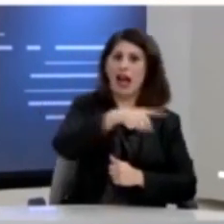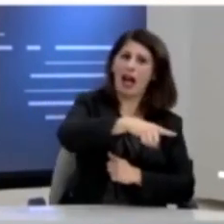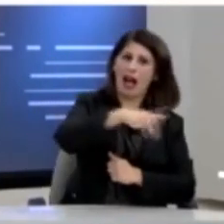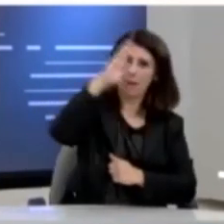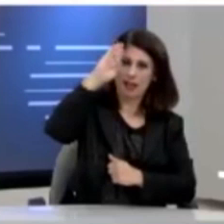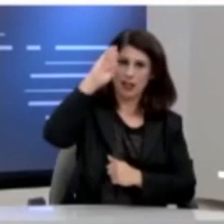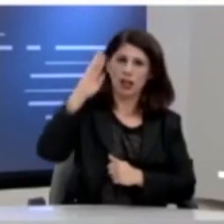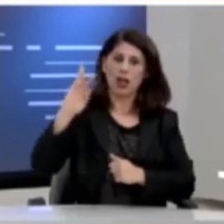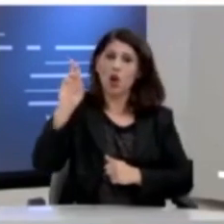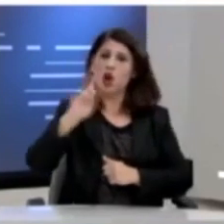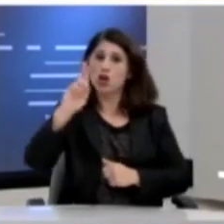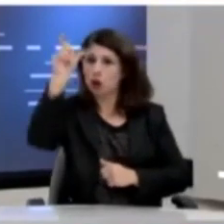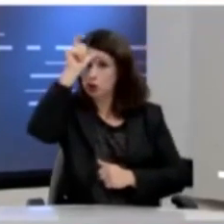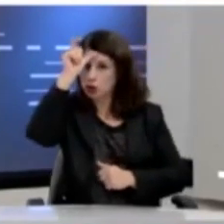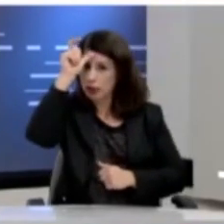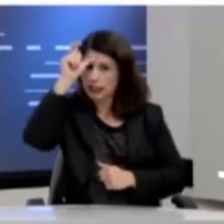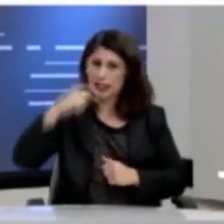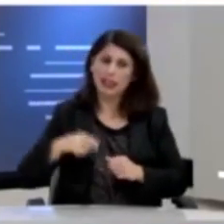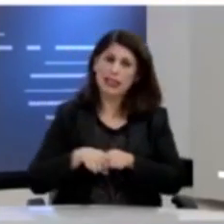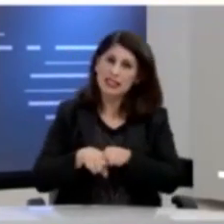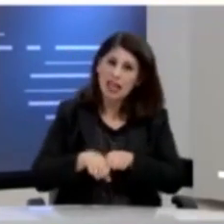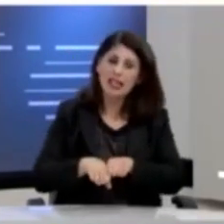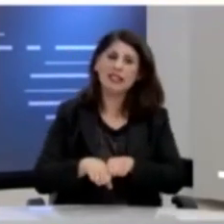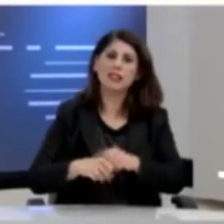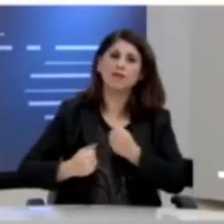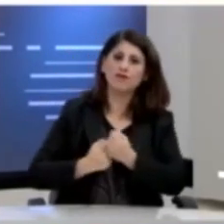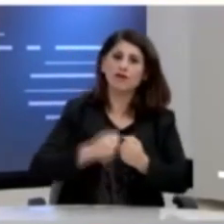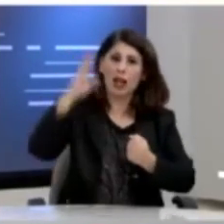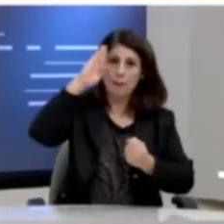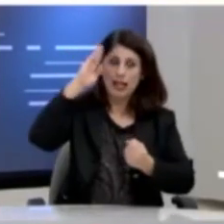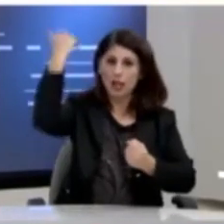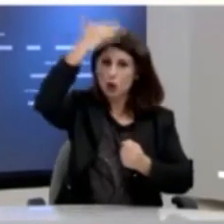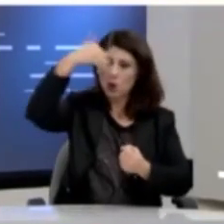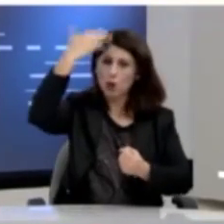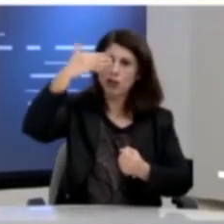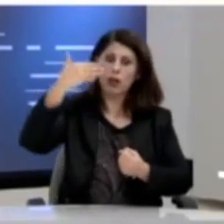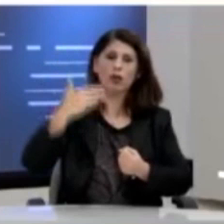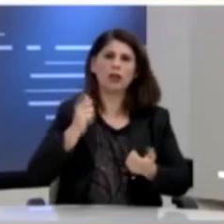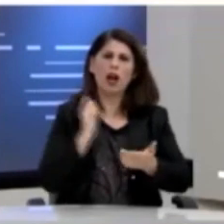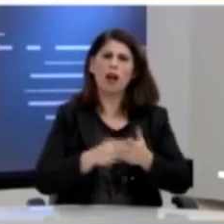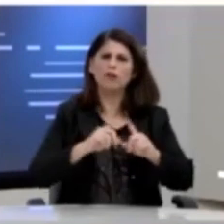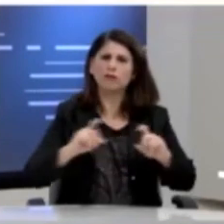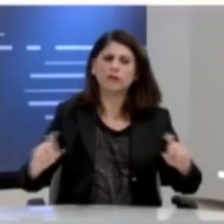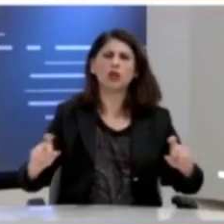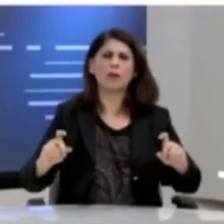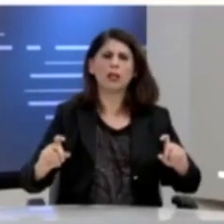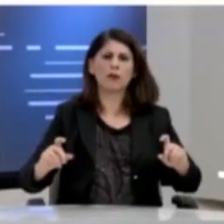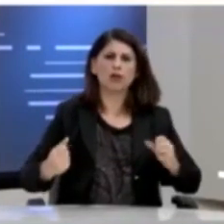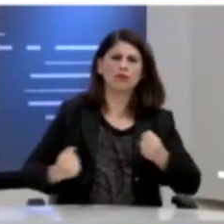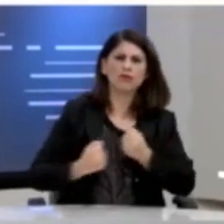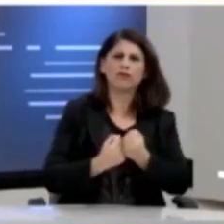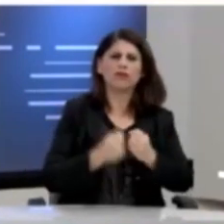σχέσεις, η στήριξη των ΗΠΑ στους Κούρδους της Συρίας και ο εξοπλισμός των μονάδων υπεράσπισης του λαού,